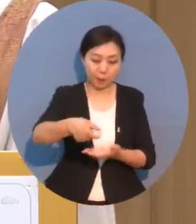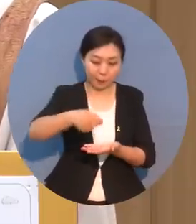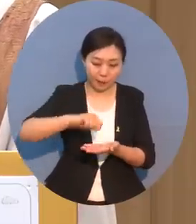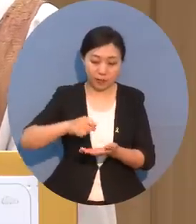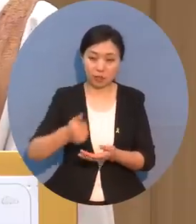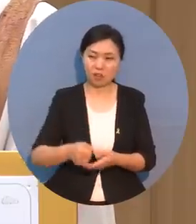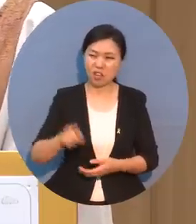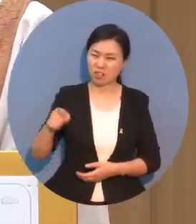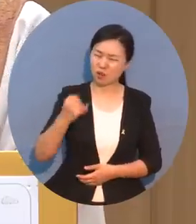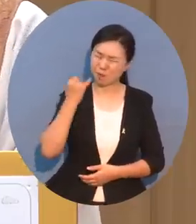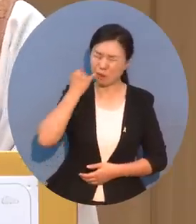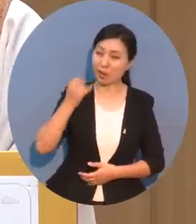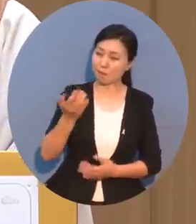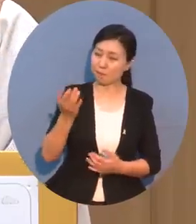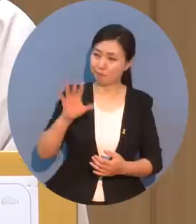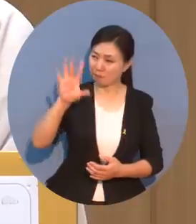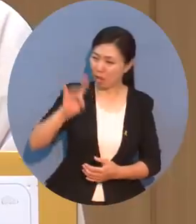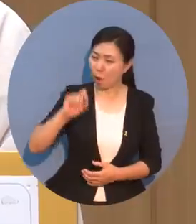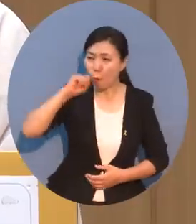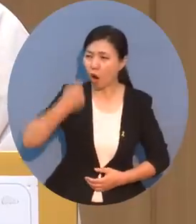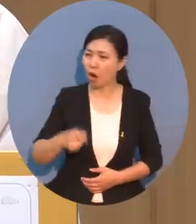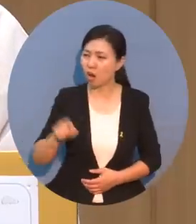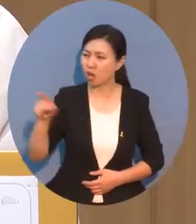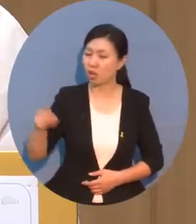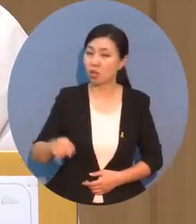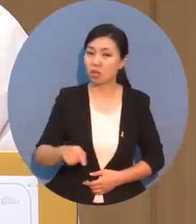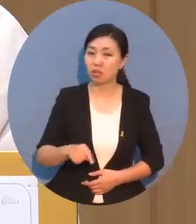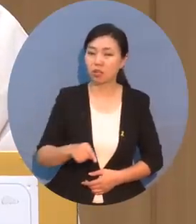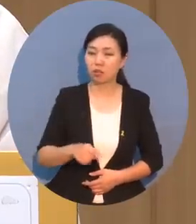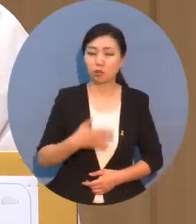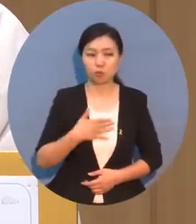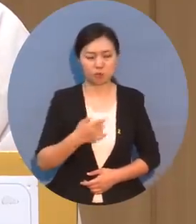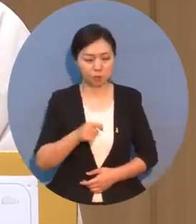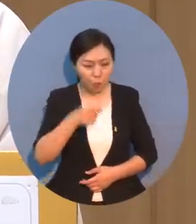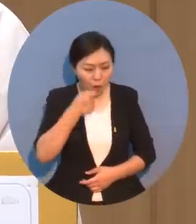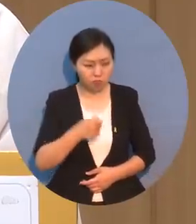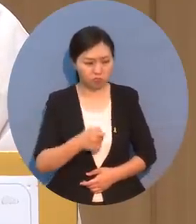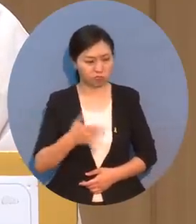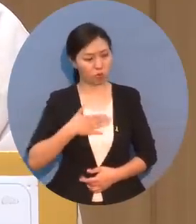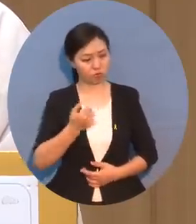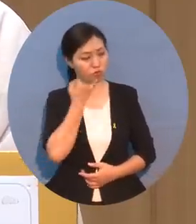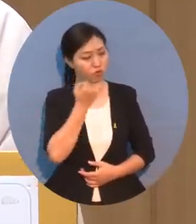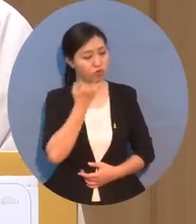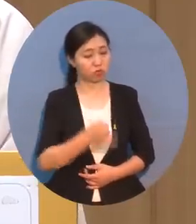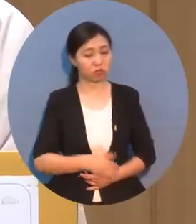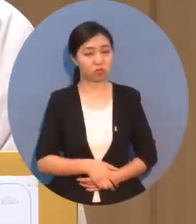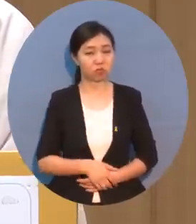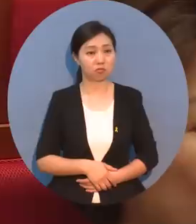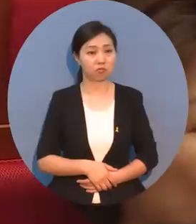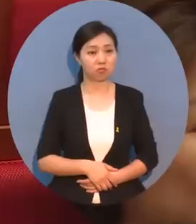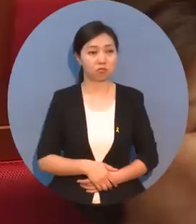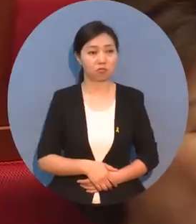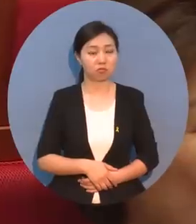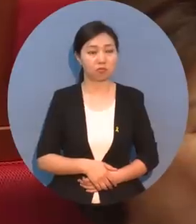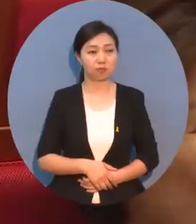근데, 넌 간도 맞출 줄 모른다. 이렇게 나간단 말이야. 그러면 상대가 먹어보고, 딱